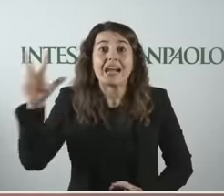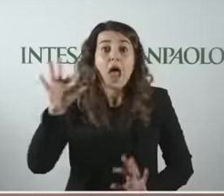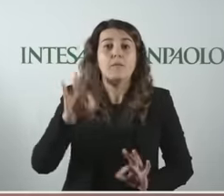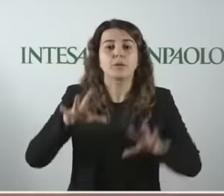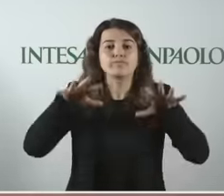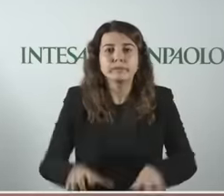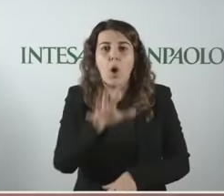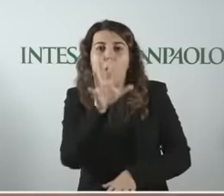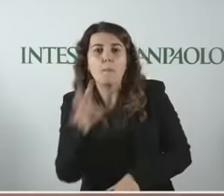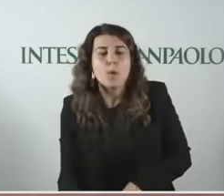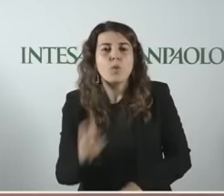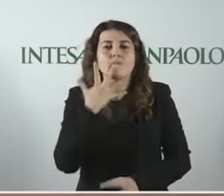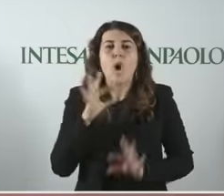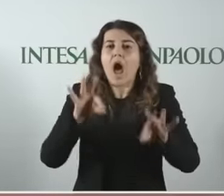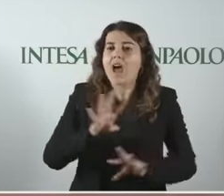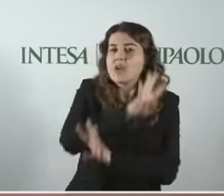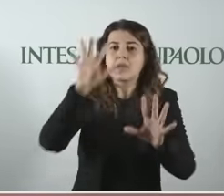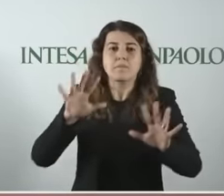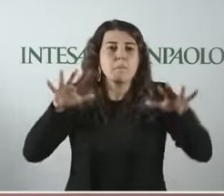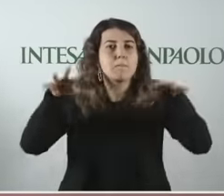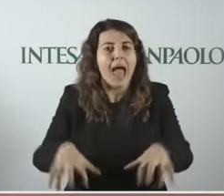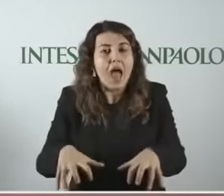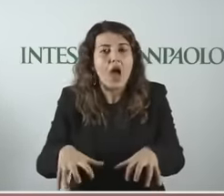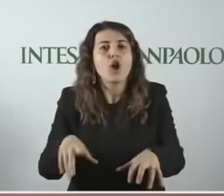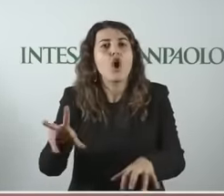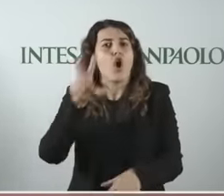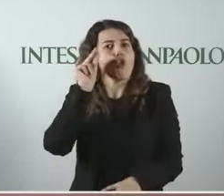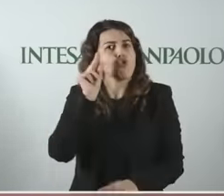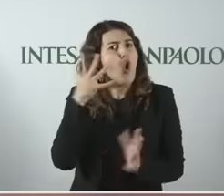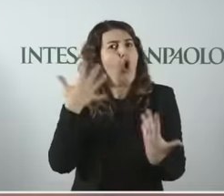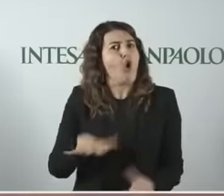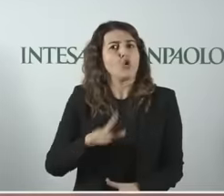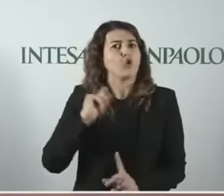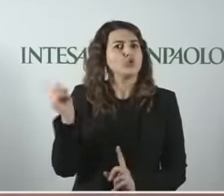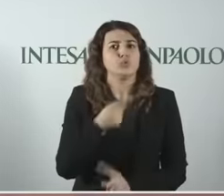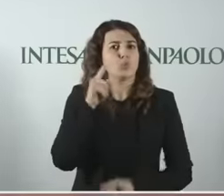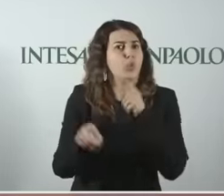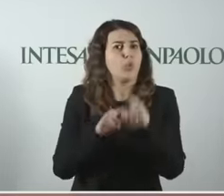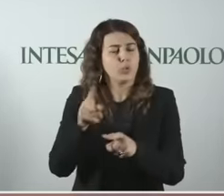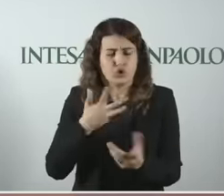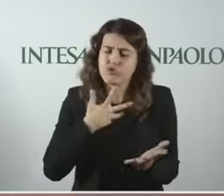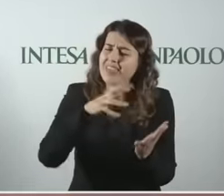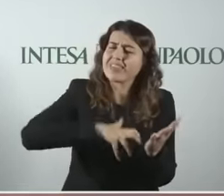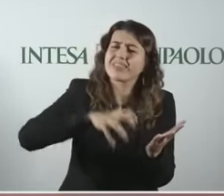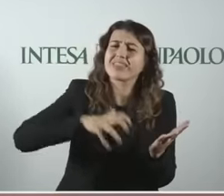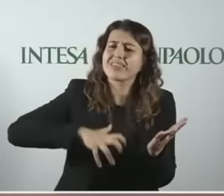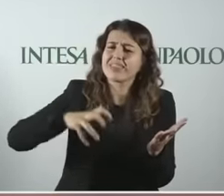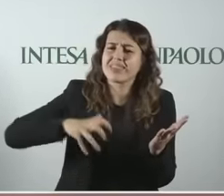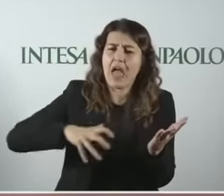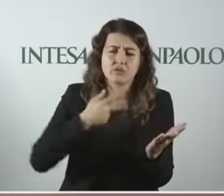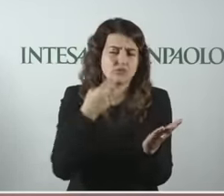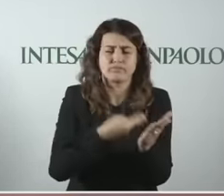e aspira all'Impero ed è conosciuto e qui son davvero molti testi contemporanei che lo